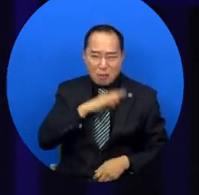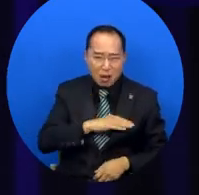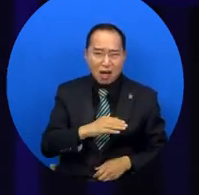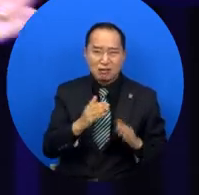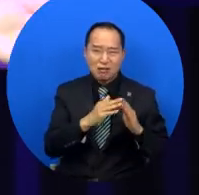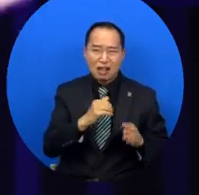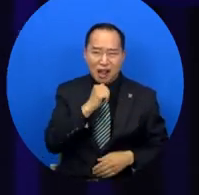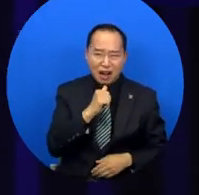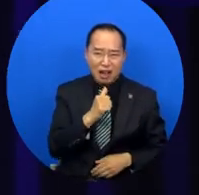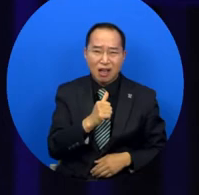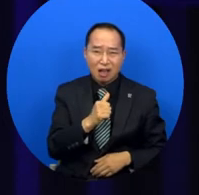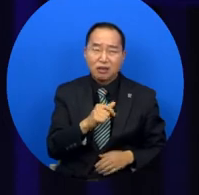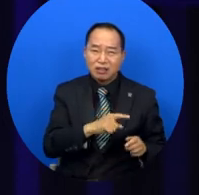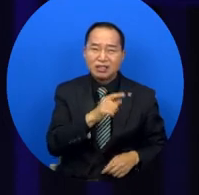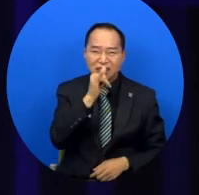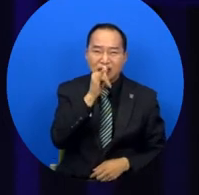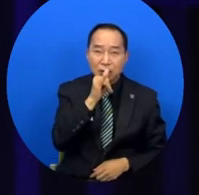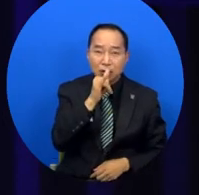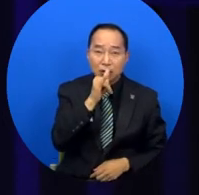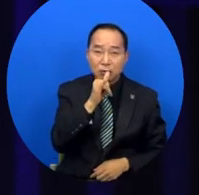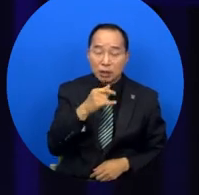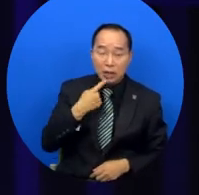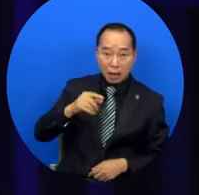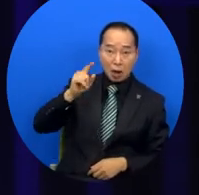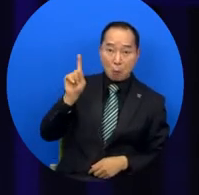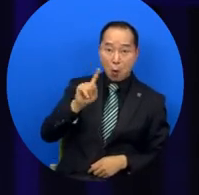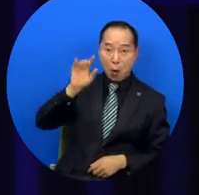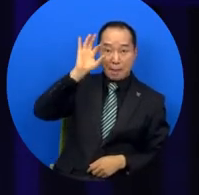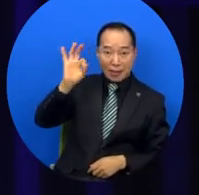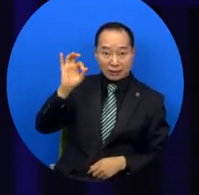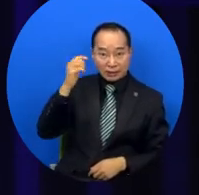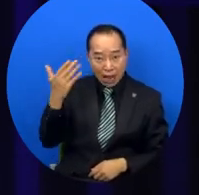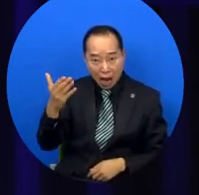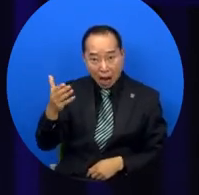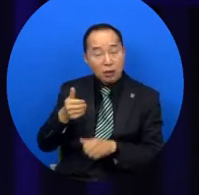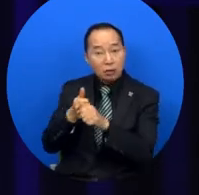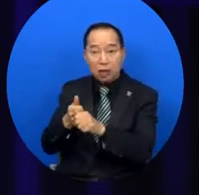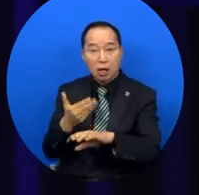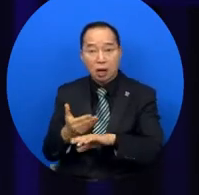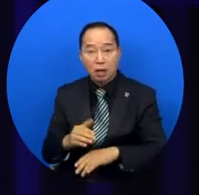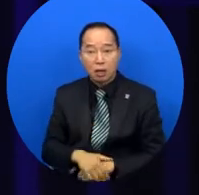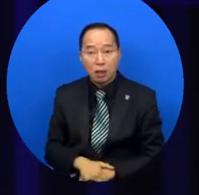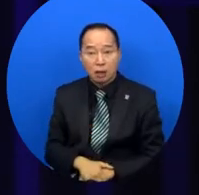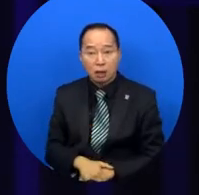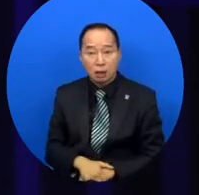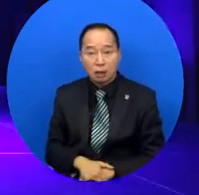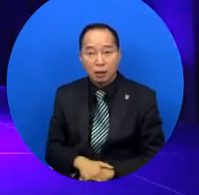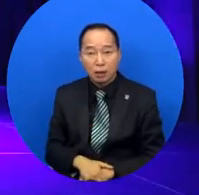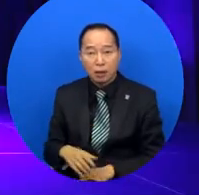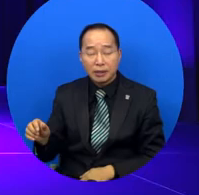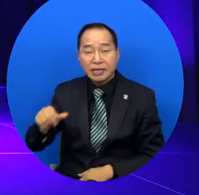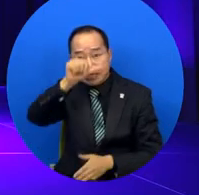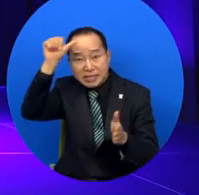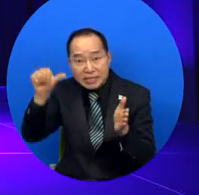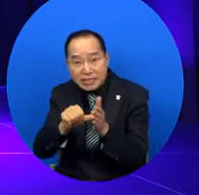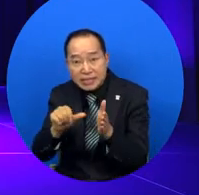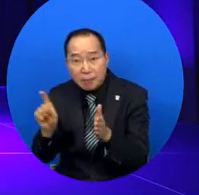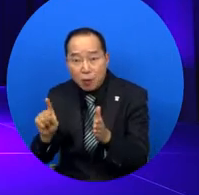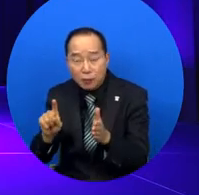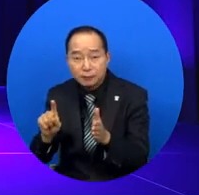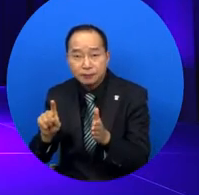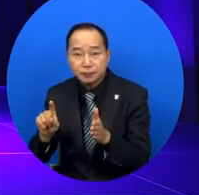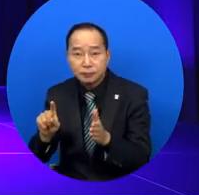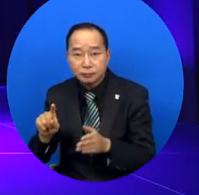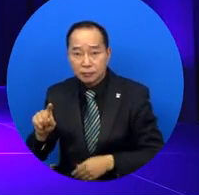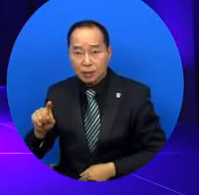많아요. 그런 것들이 내가 뭘 받느냐가 조금 다르잖아요. 그 인생이